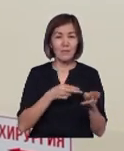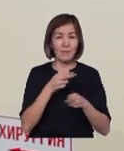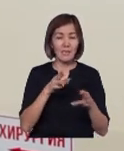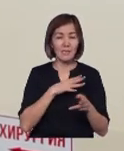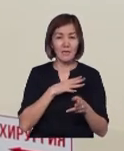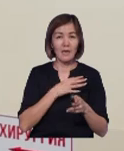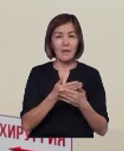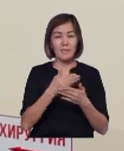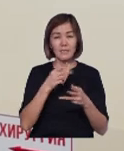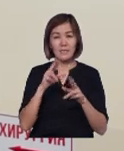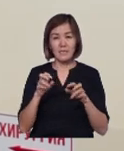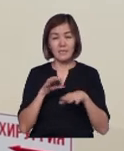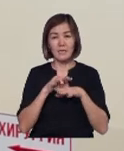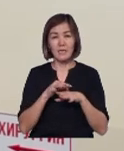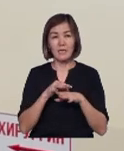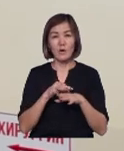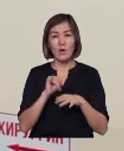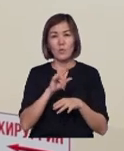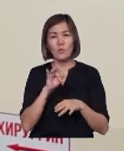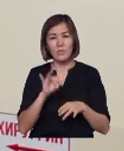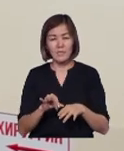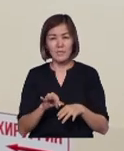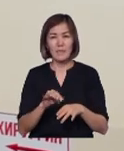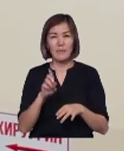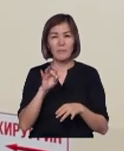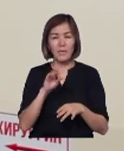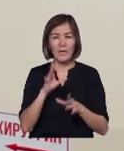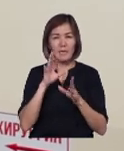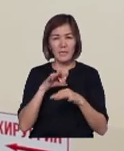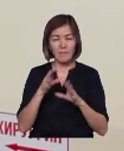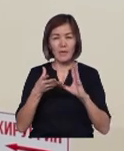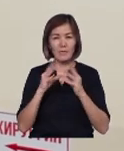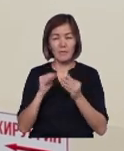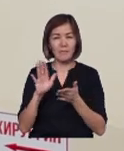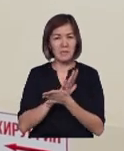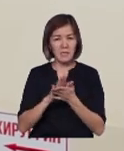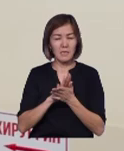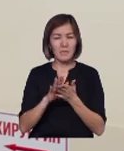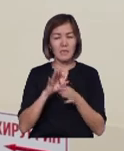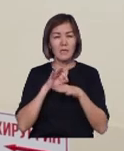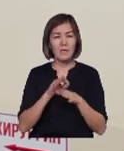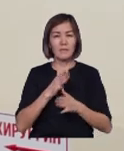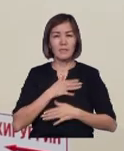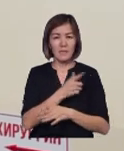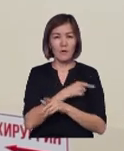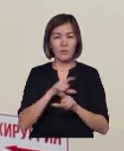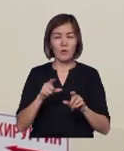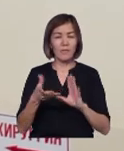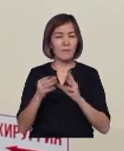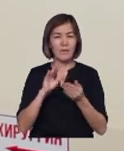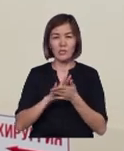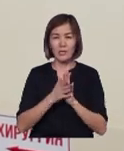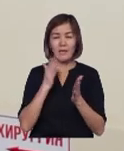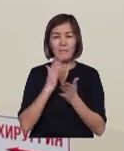амбулаториялық тексерістен өтеді. Ультрадыбысты зерттеу, биохимиялық талдауларда тегін тапсырады. Оған біздің ауруханада барлық жағдай